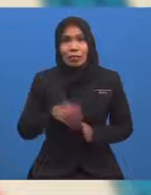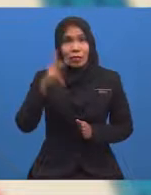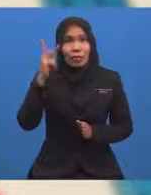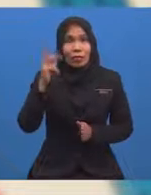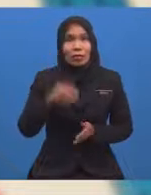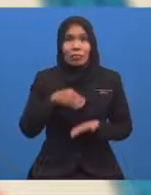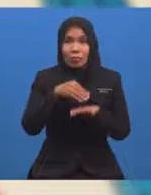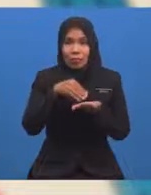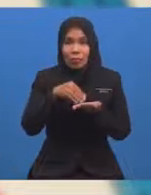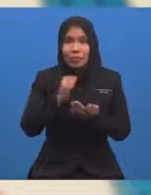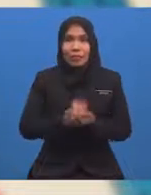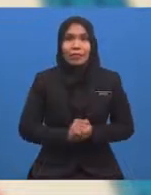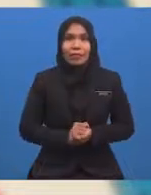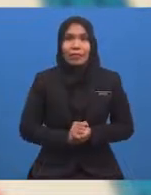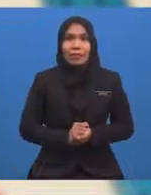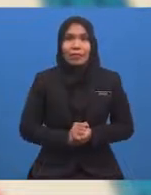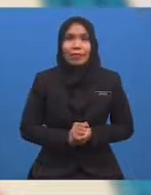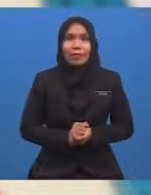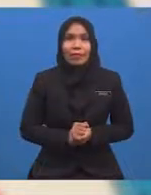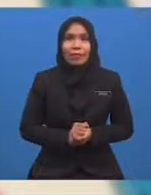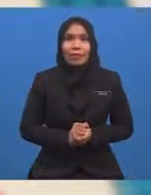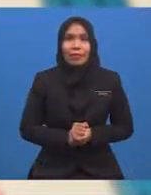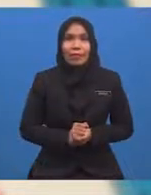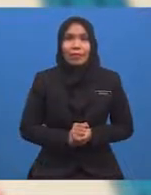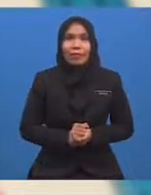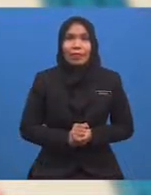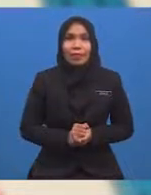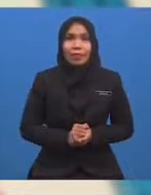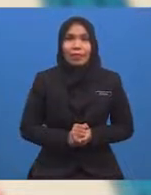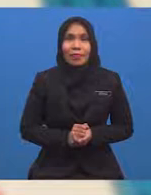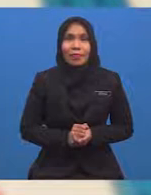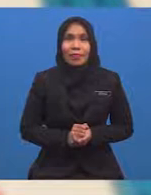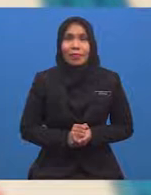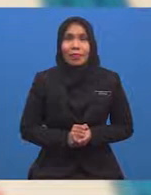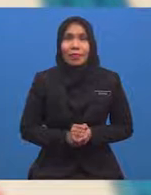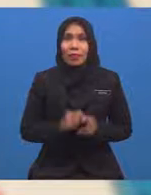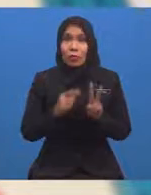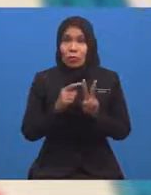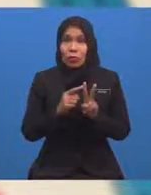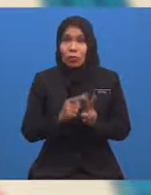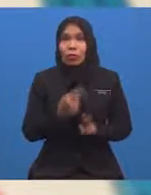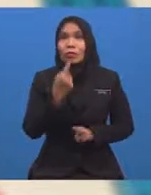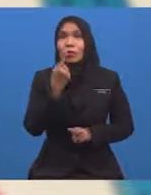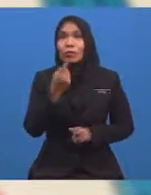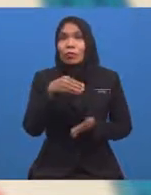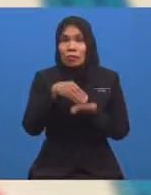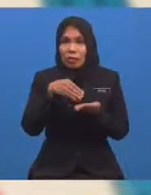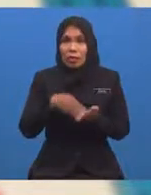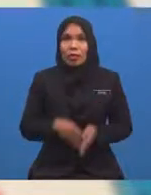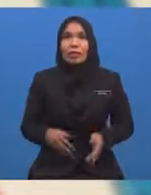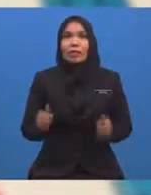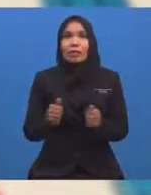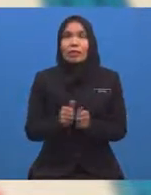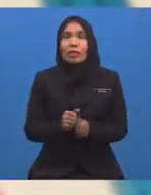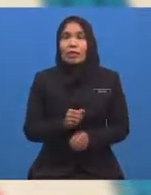nisbah kemudian murid-murid semua menyebut Misbah dengan